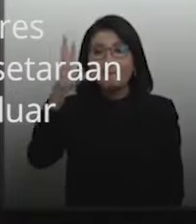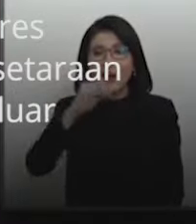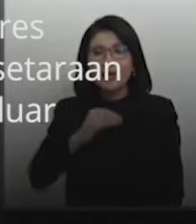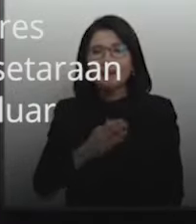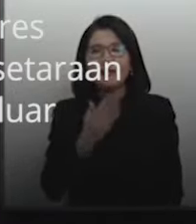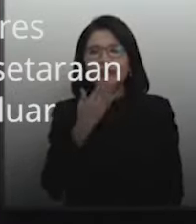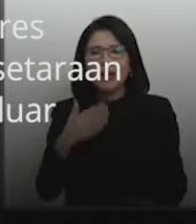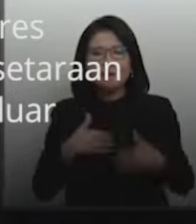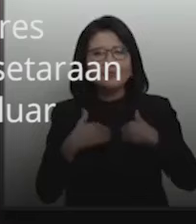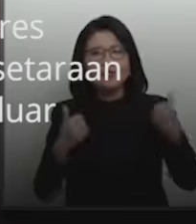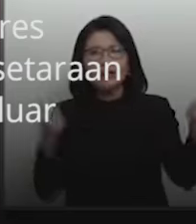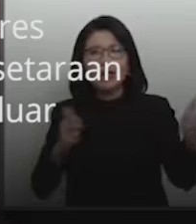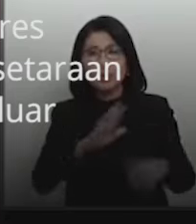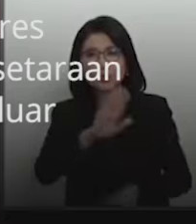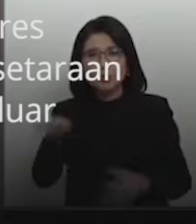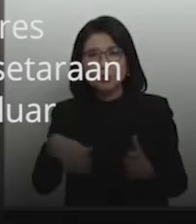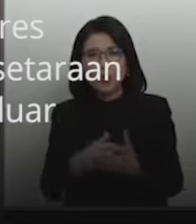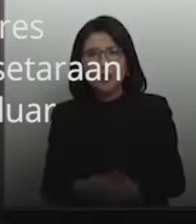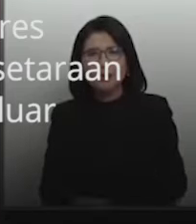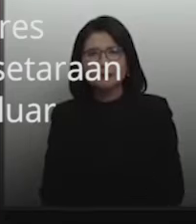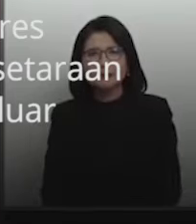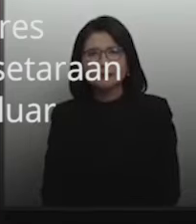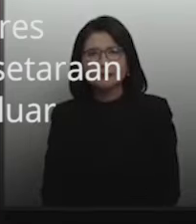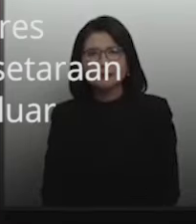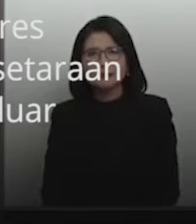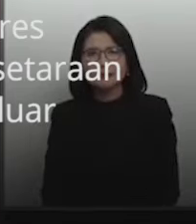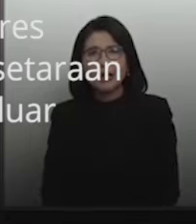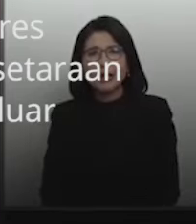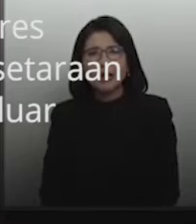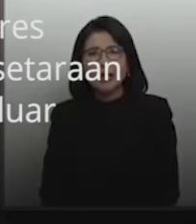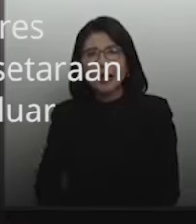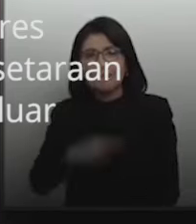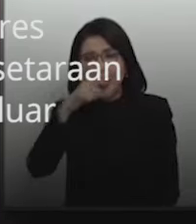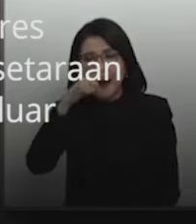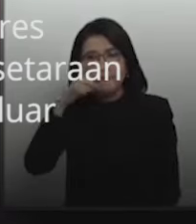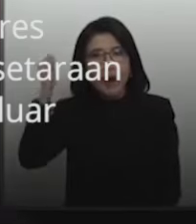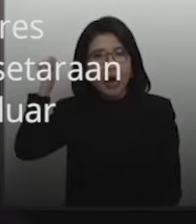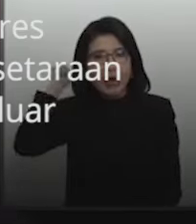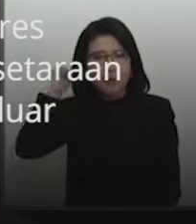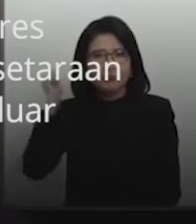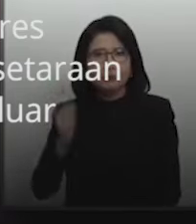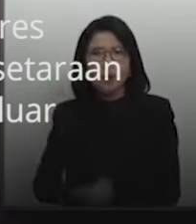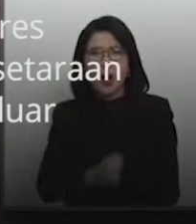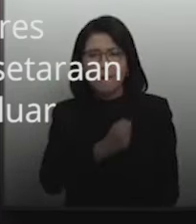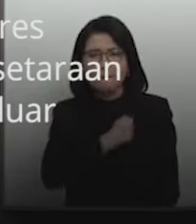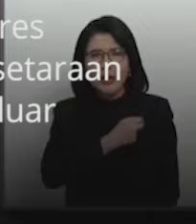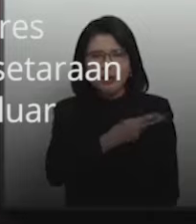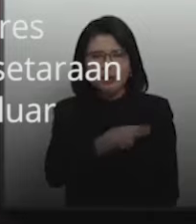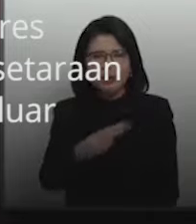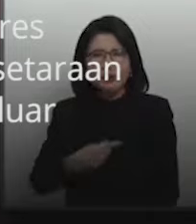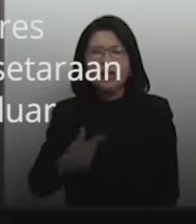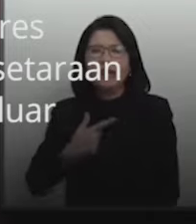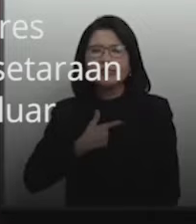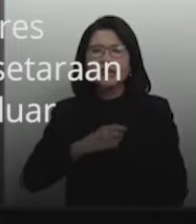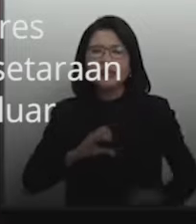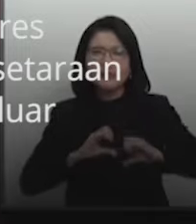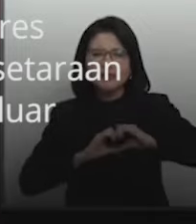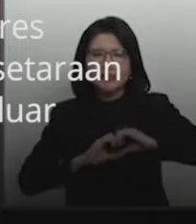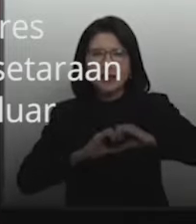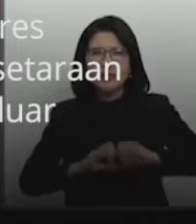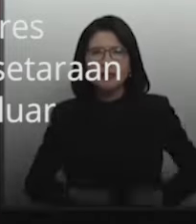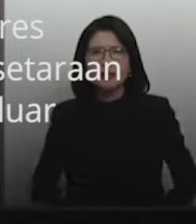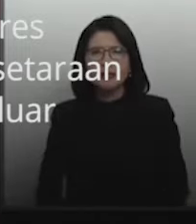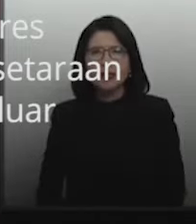untuk kita semua ibu bapak saudara-saudara sebangsa setanah air yang sangat saya cintai